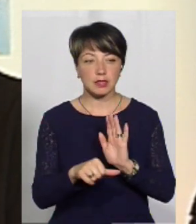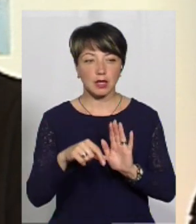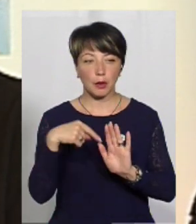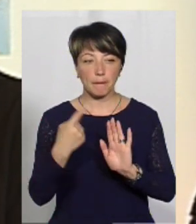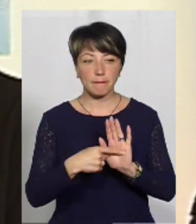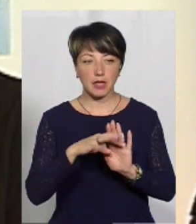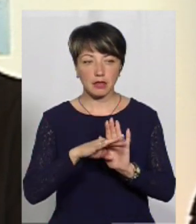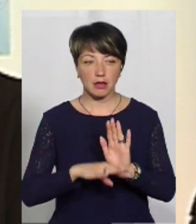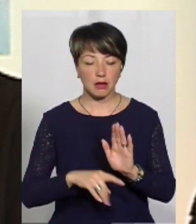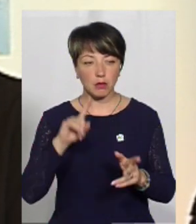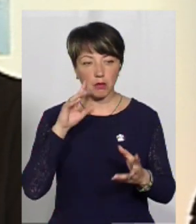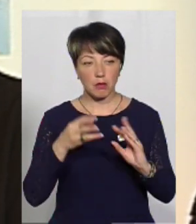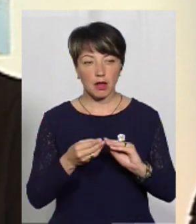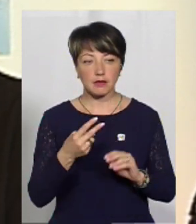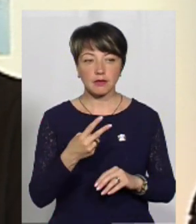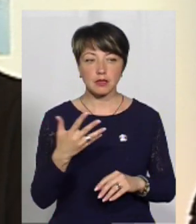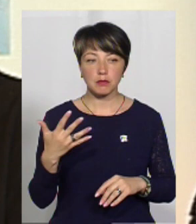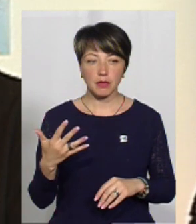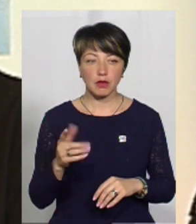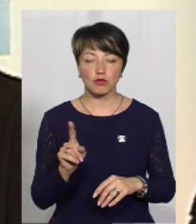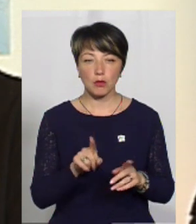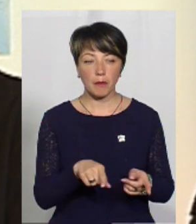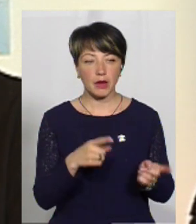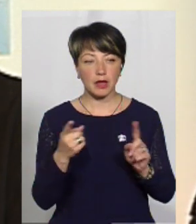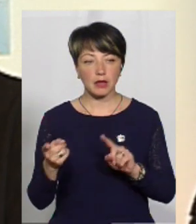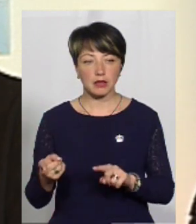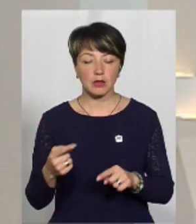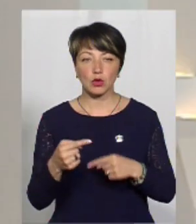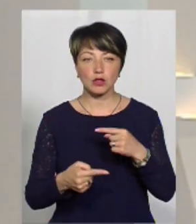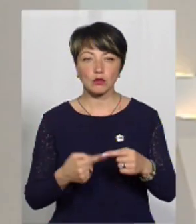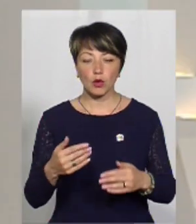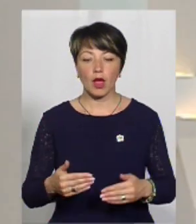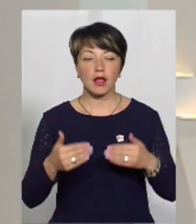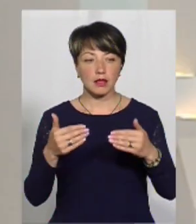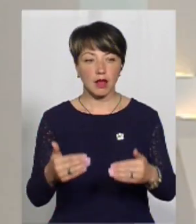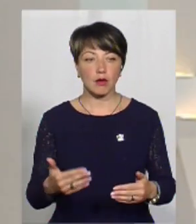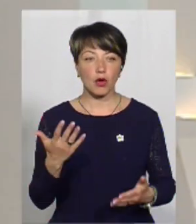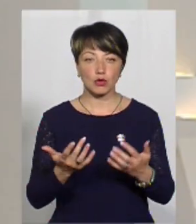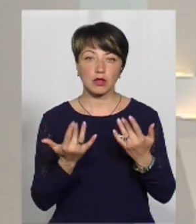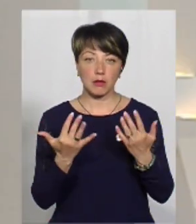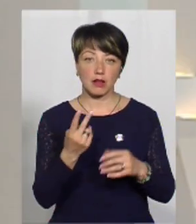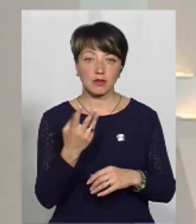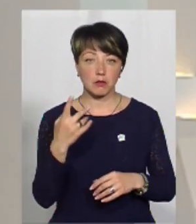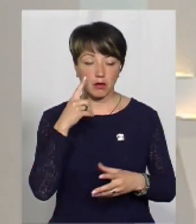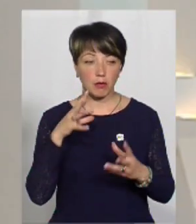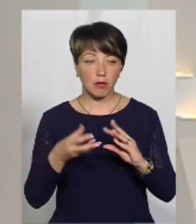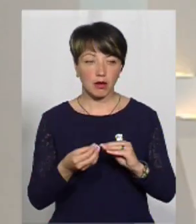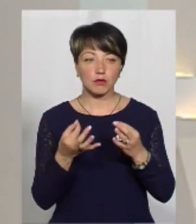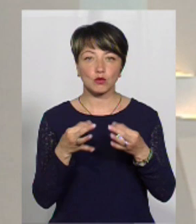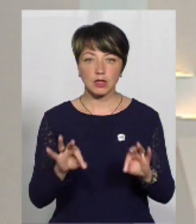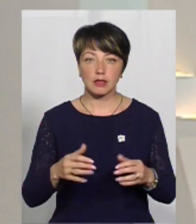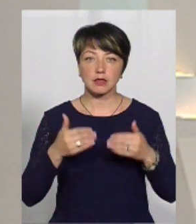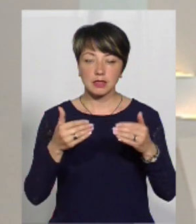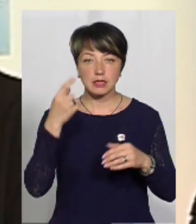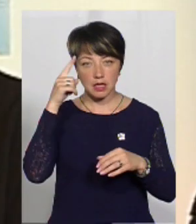мінімальна кількість балів, йому треба набрати 25, для того, щоб перейти до наступного етапу. Якщо кандидат набирає 25 балів, він допускається до етапу